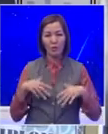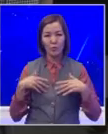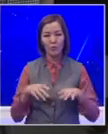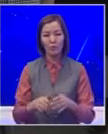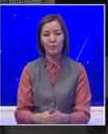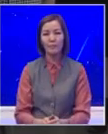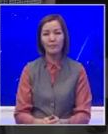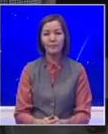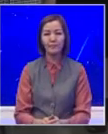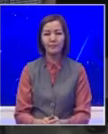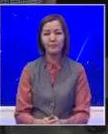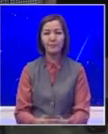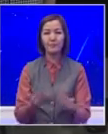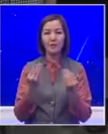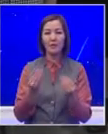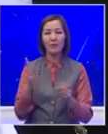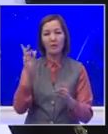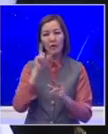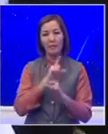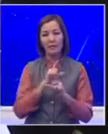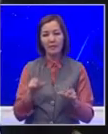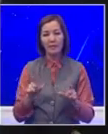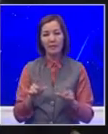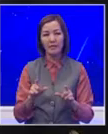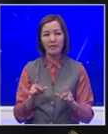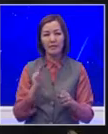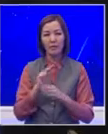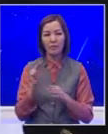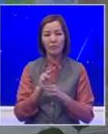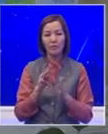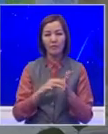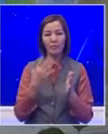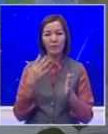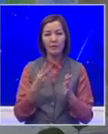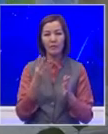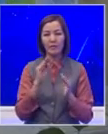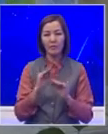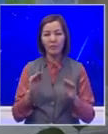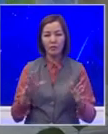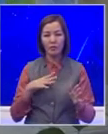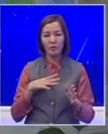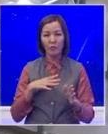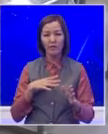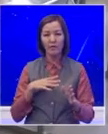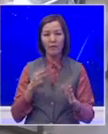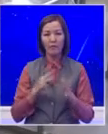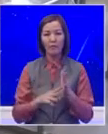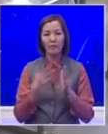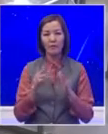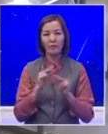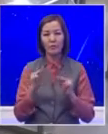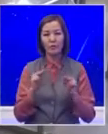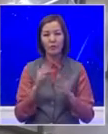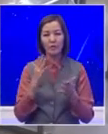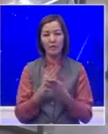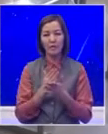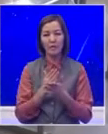или упадёт сегодня в этом образовательном учреждении обучается 853 ученика их обучают 85 учителей